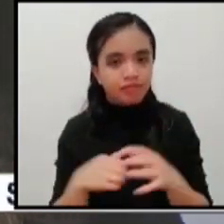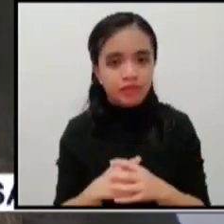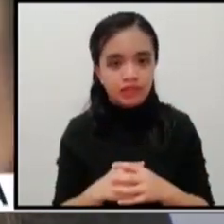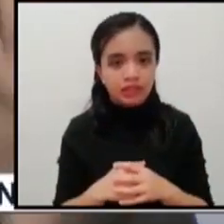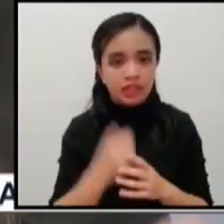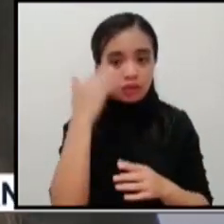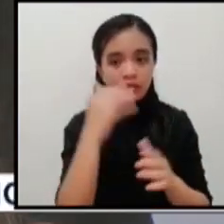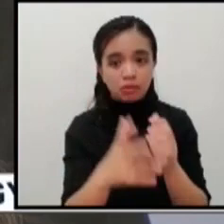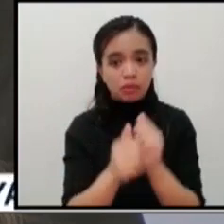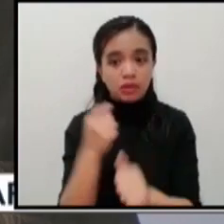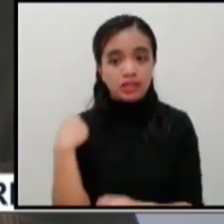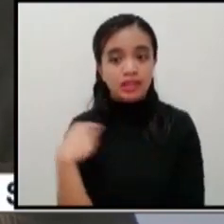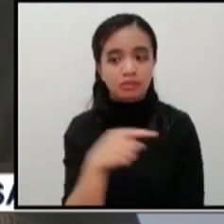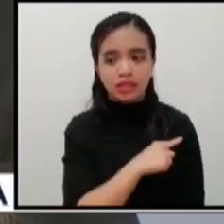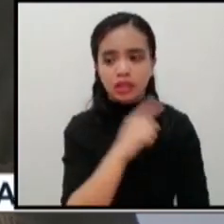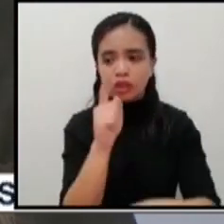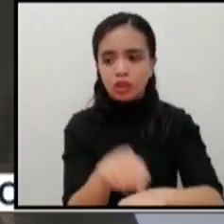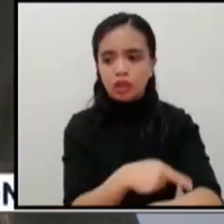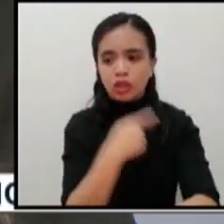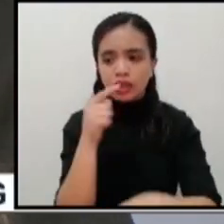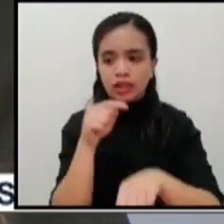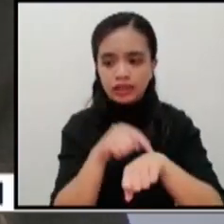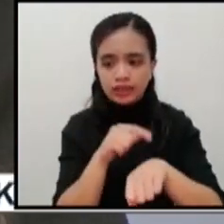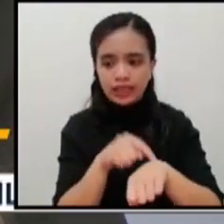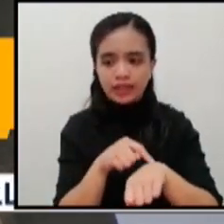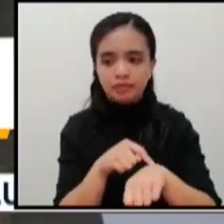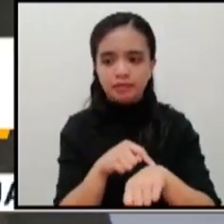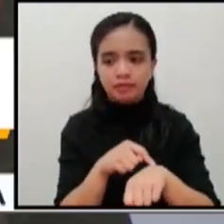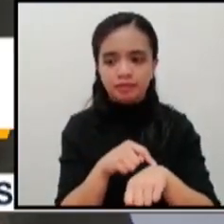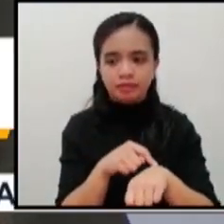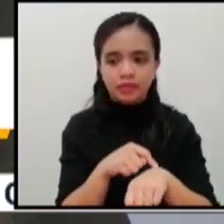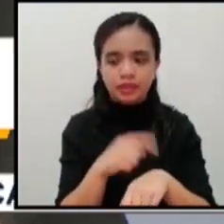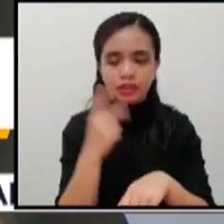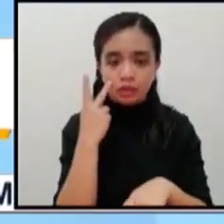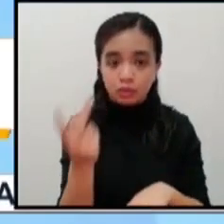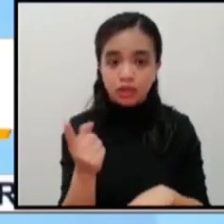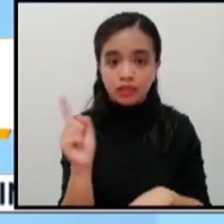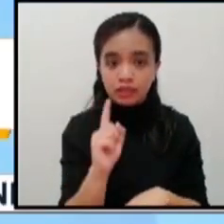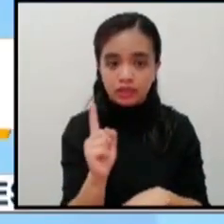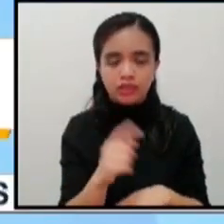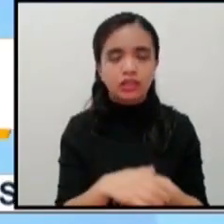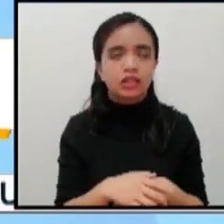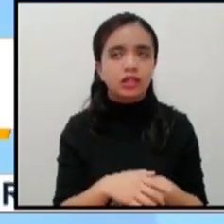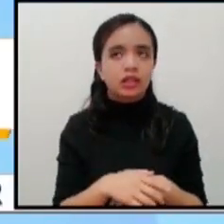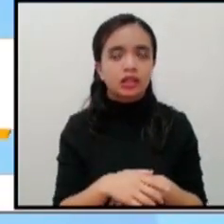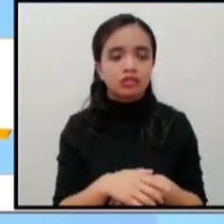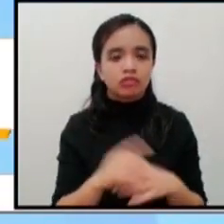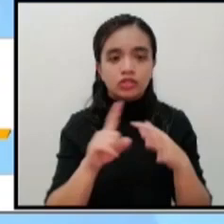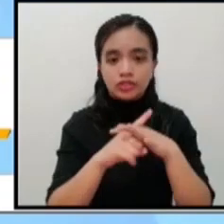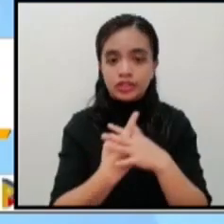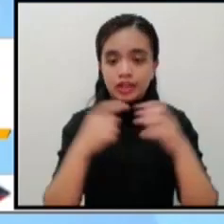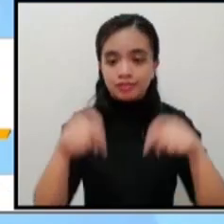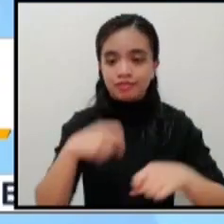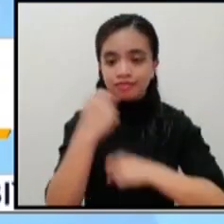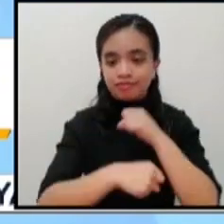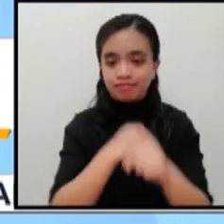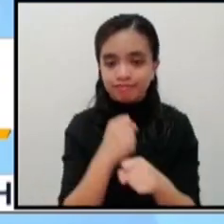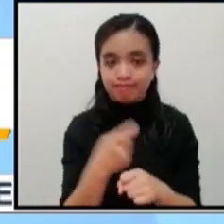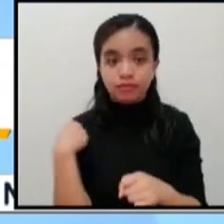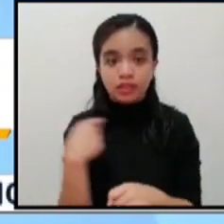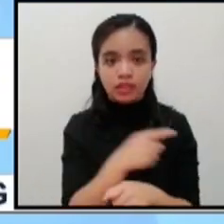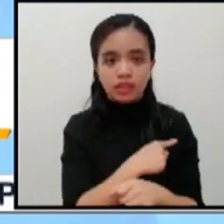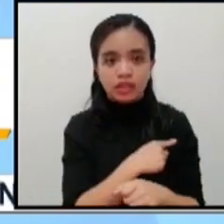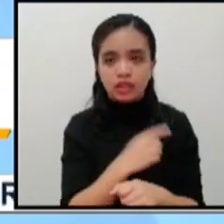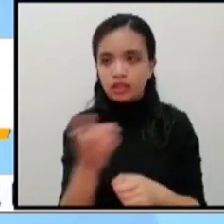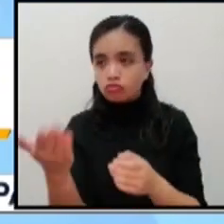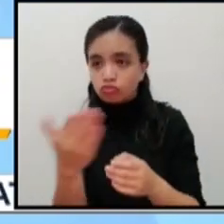ay matagal na rin ng mga sinakulista, as early as the start of the year, parang kinukuha na namin yung commitment ng bawat isa